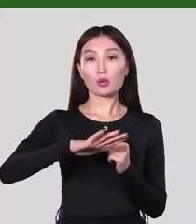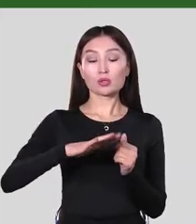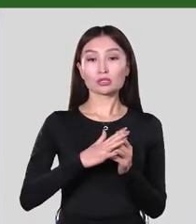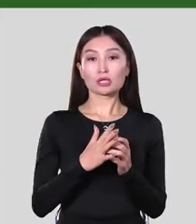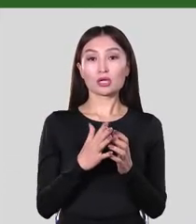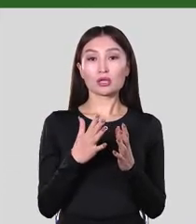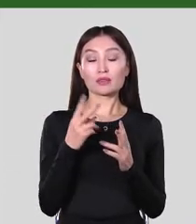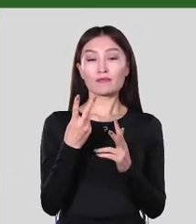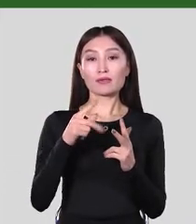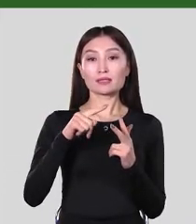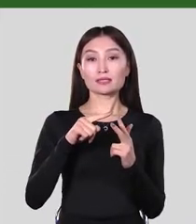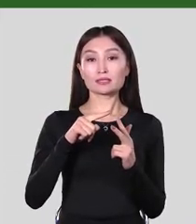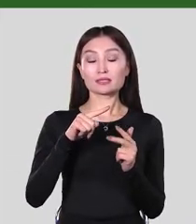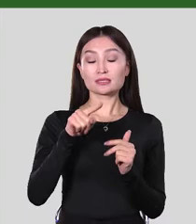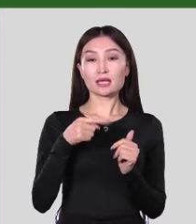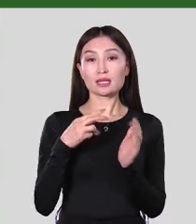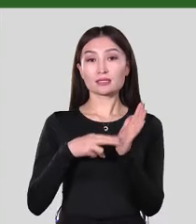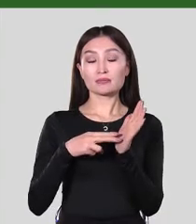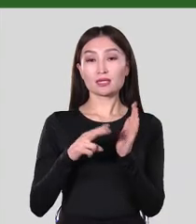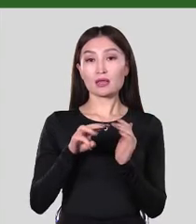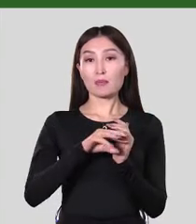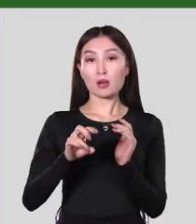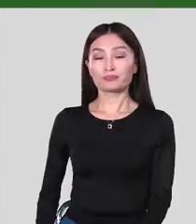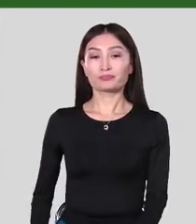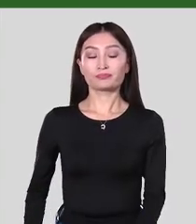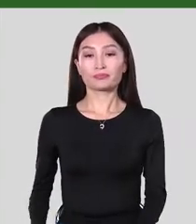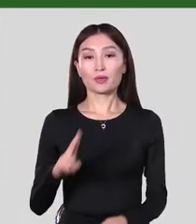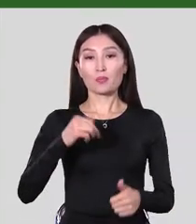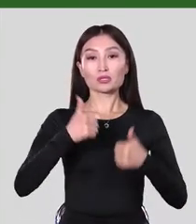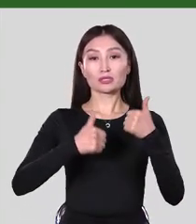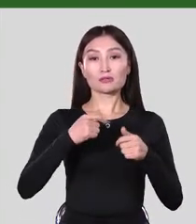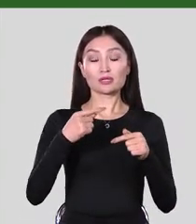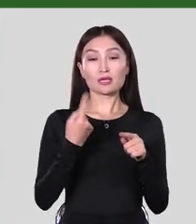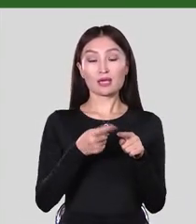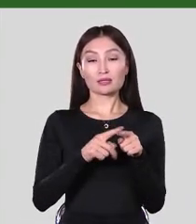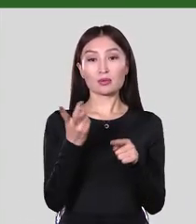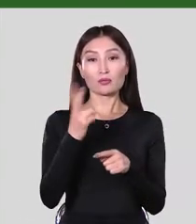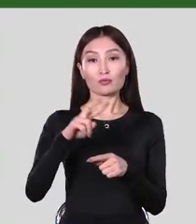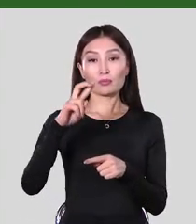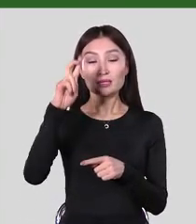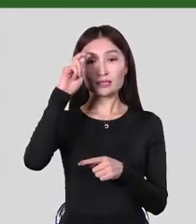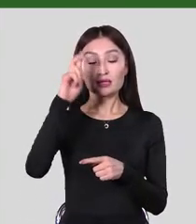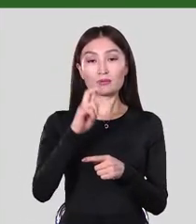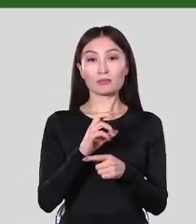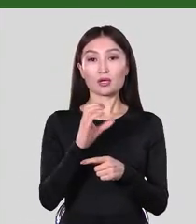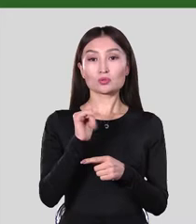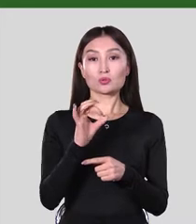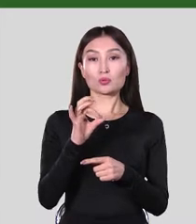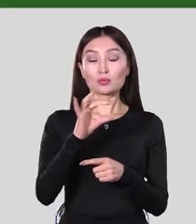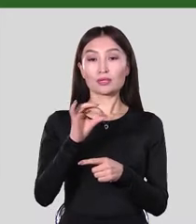превышает 2,7 миллионов квадратных километров. По сравнению с этими двумя странами –